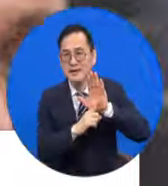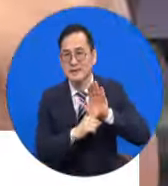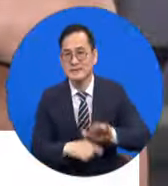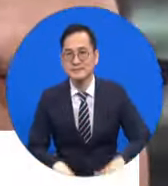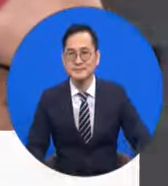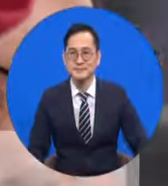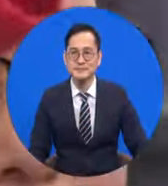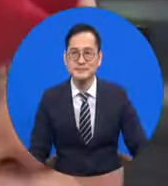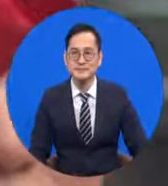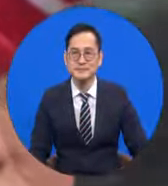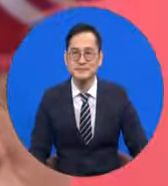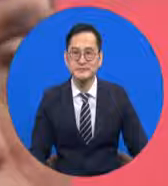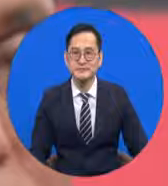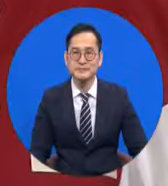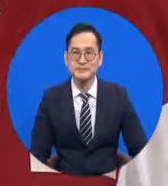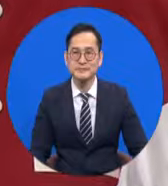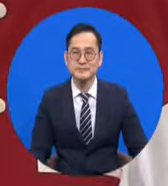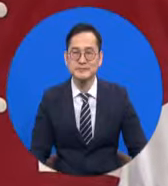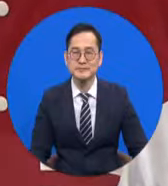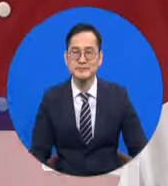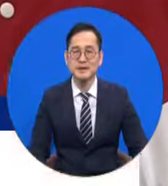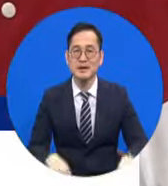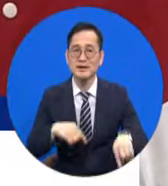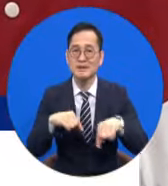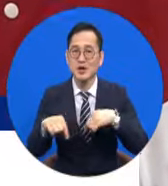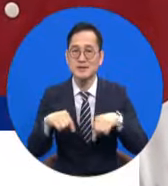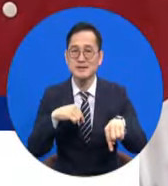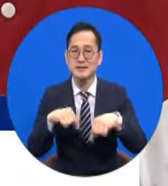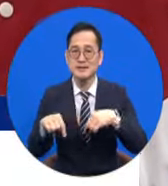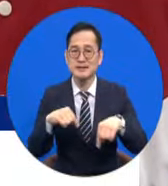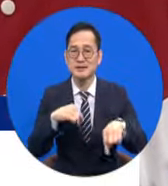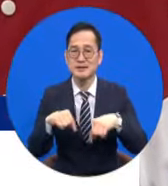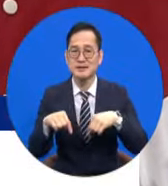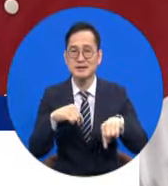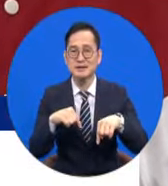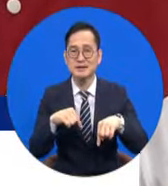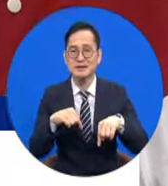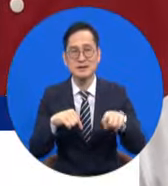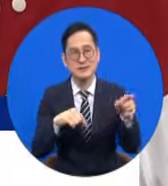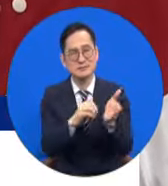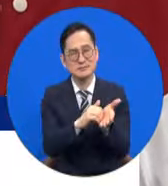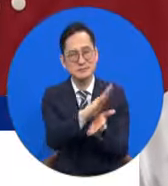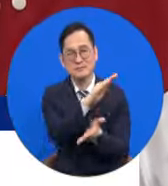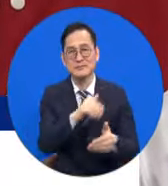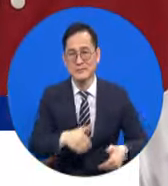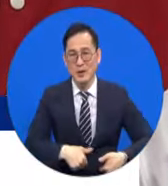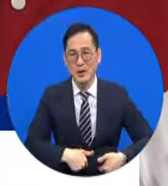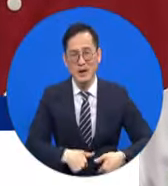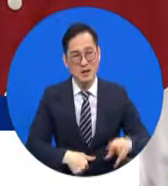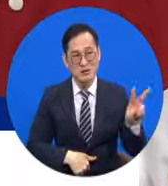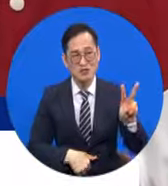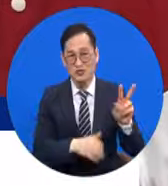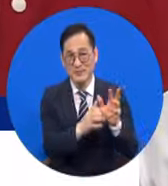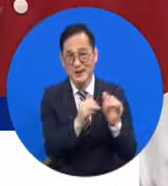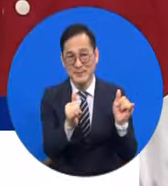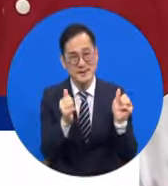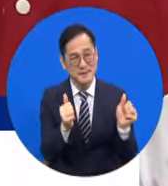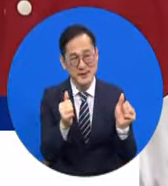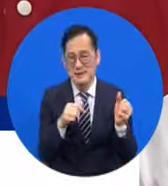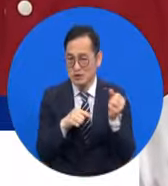심판론을 꺼내들었습니다. 정치판에서 치워버려야 합니다. 2조 심판은 범죄자 세력의